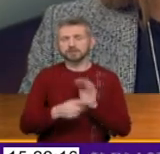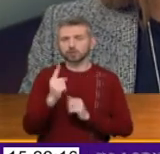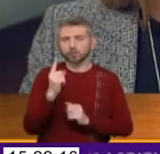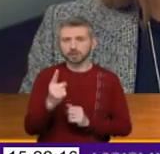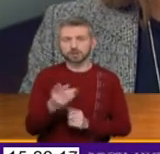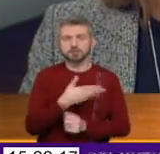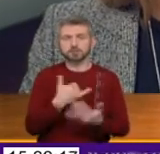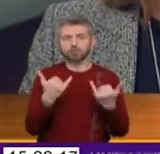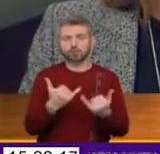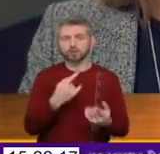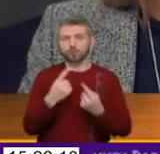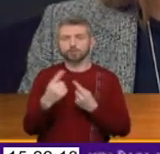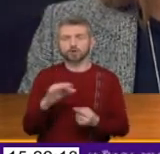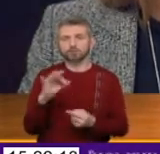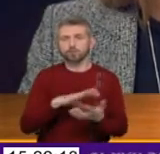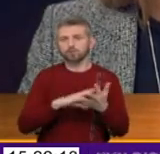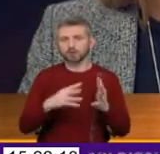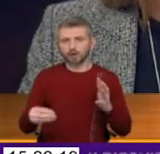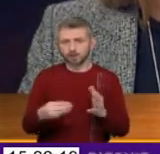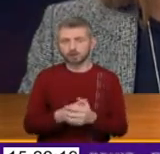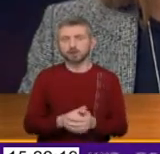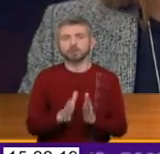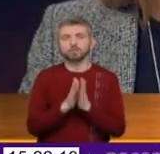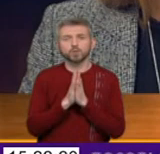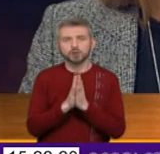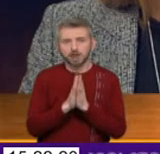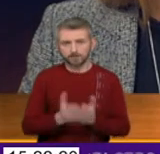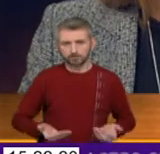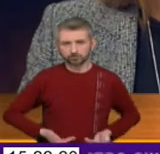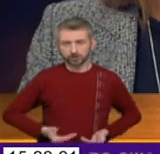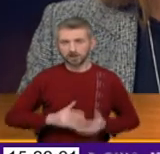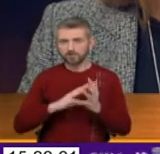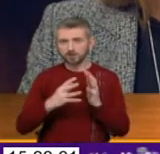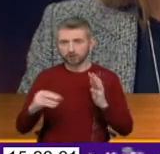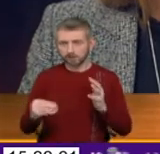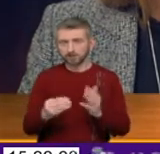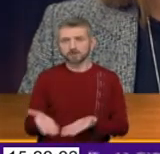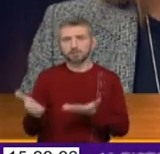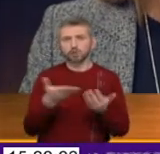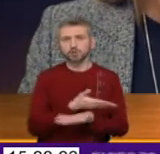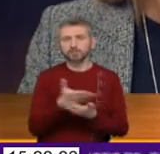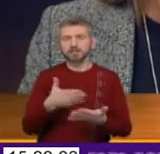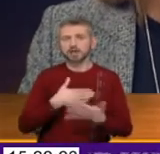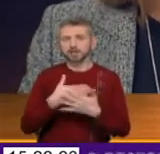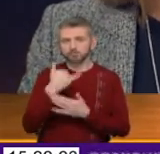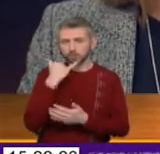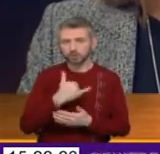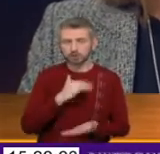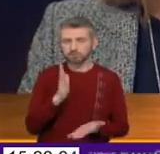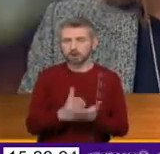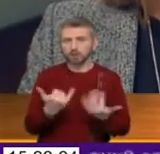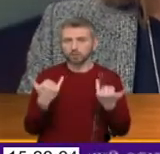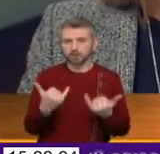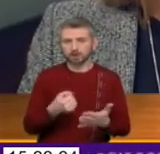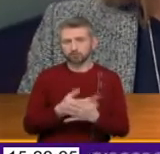223-0081, ми сьогодні говоримо про Виноградар. Тож, будь ласка, жителі Виноградаря, ми запрошуємо вас активно долучитися прямо зараз